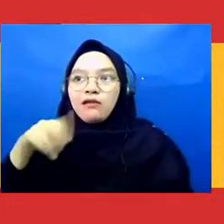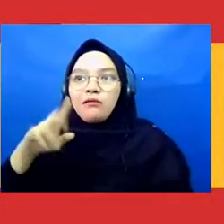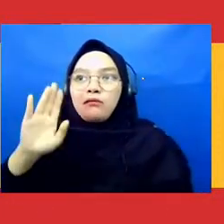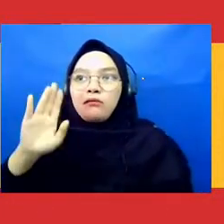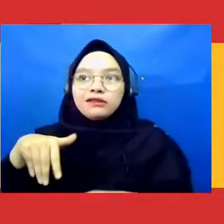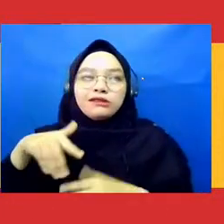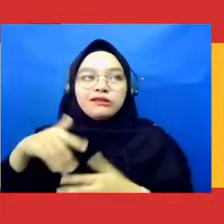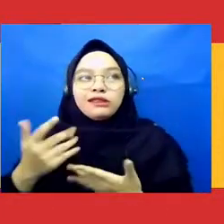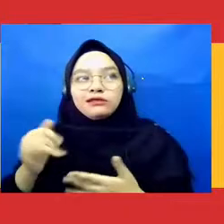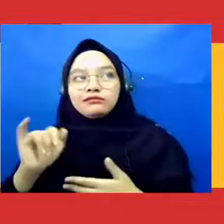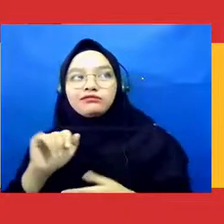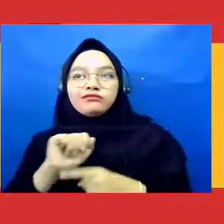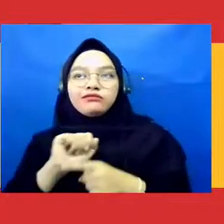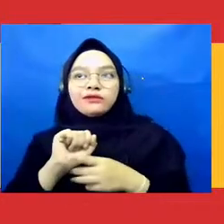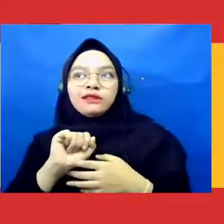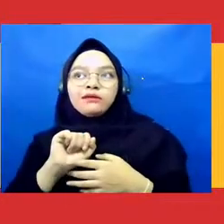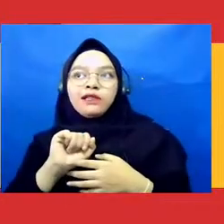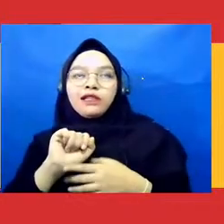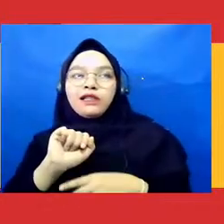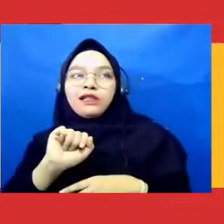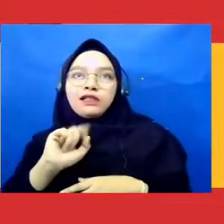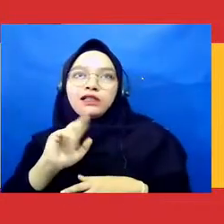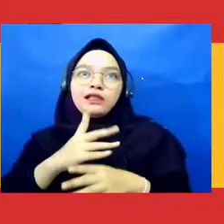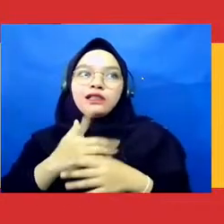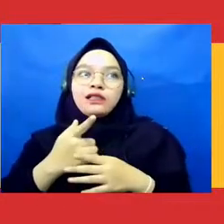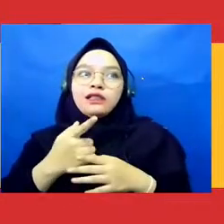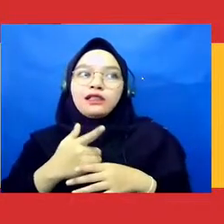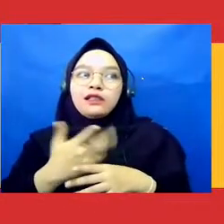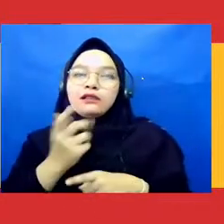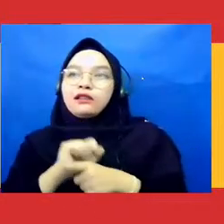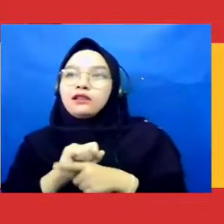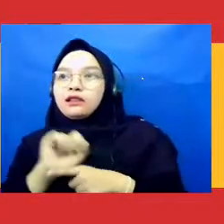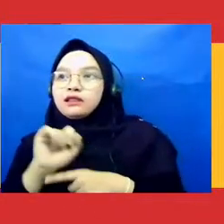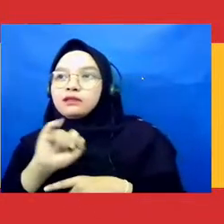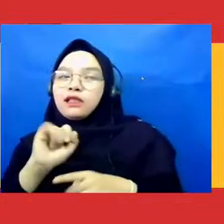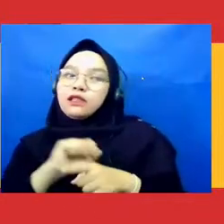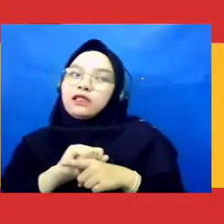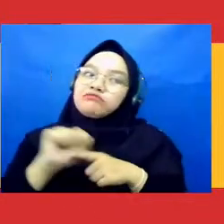waktunya terbatas, jadi nggak apa-apa. Kalau dalam